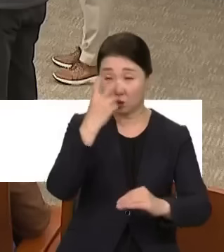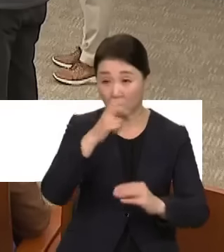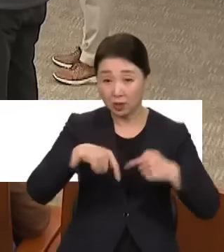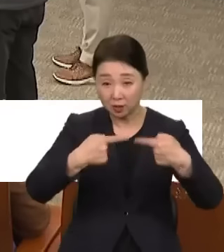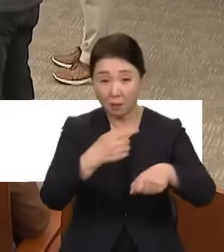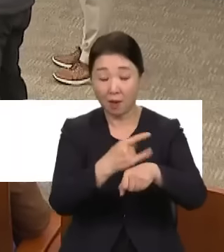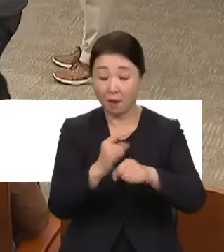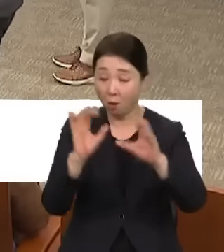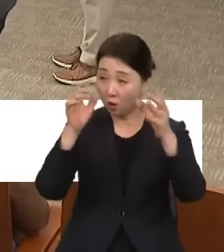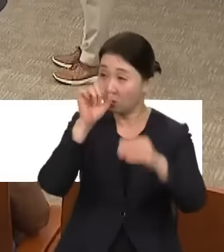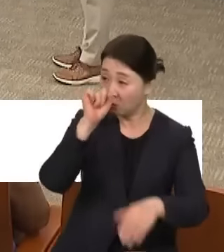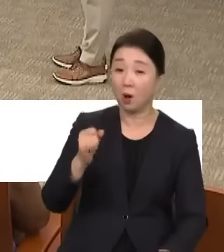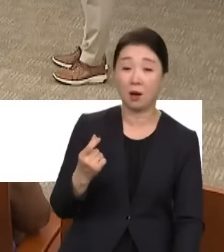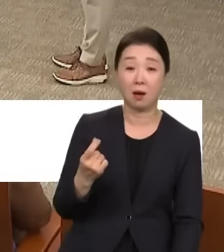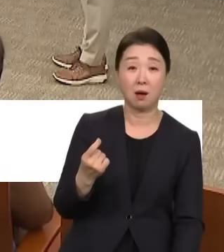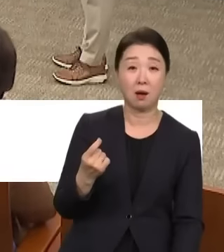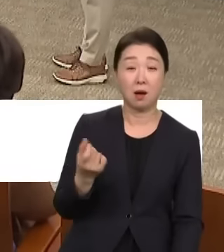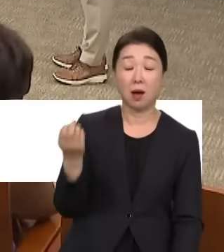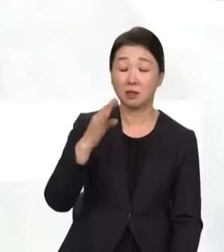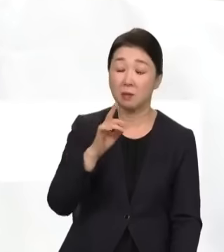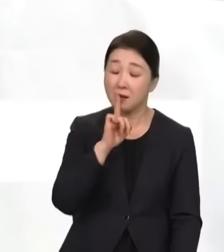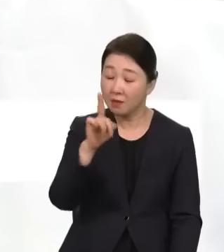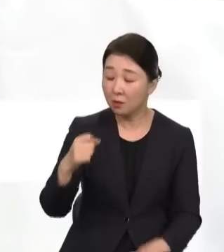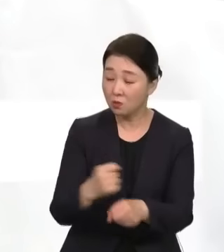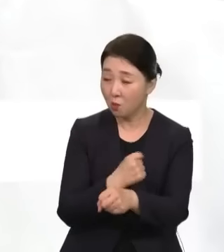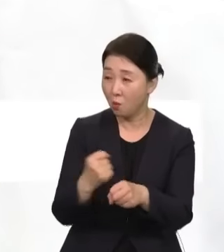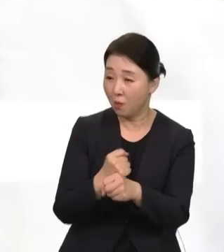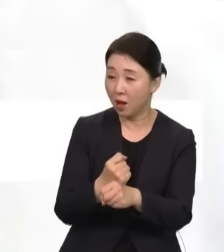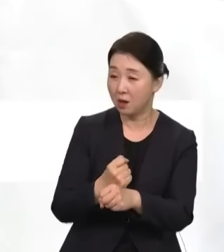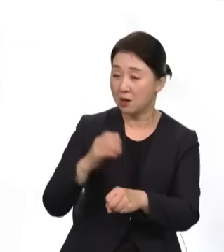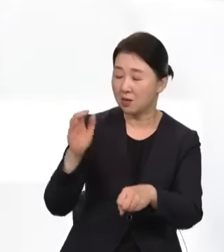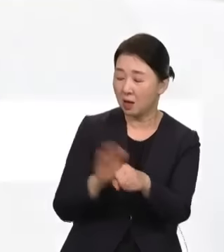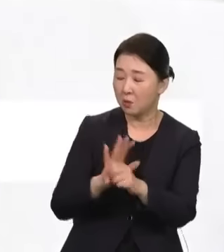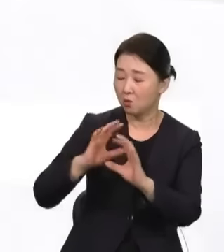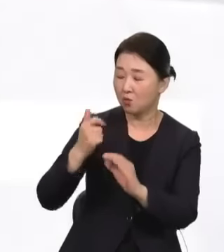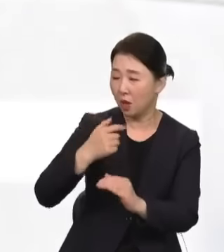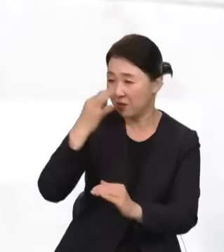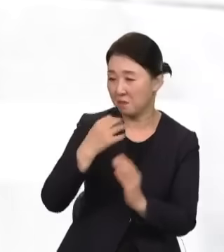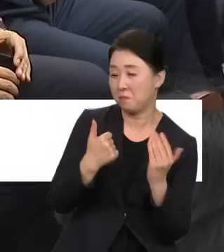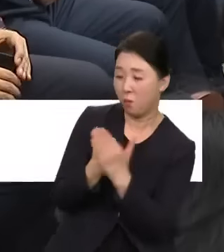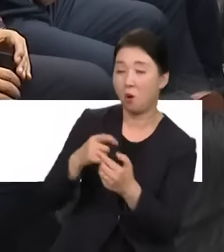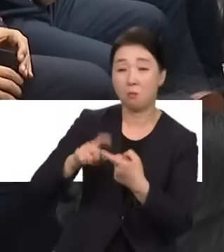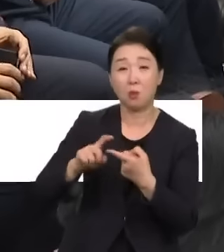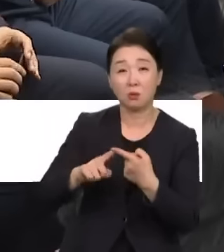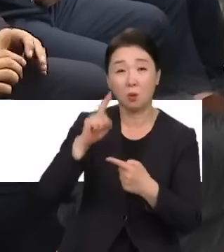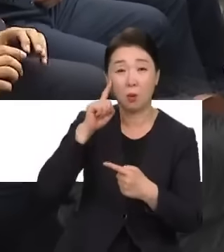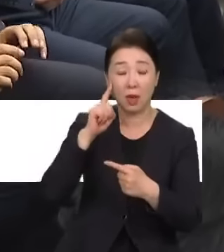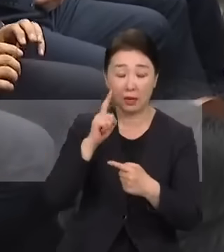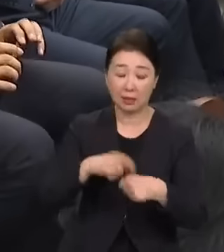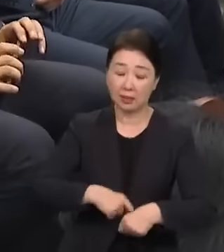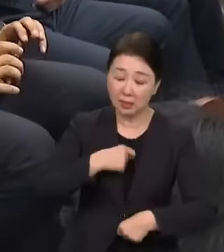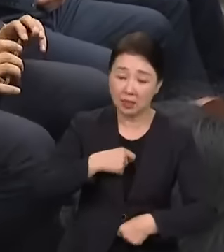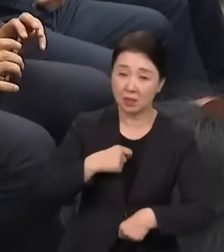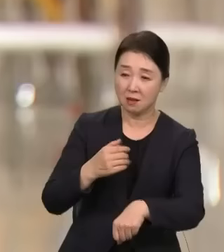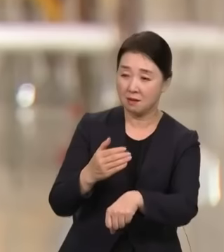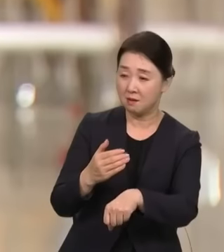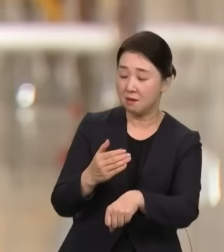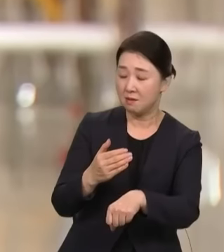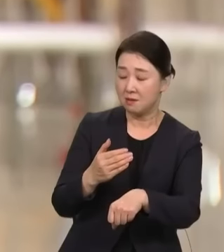자체는 환영했지만 제보 공작 등 잘못된 프레임 전환으로 오히려 진실 규명을 방해할 수 있다는 우려를